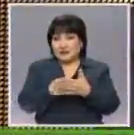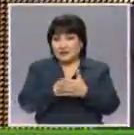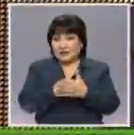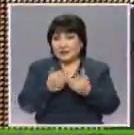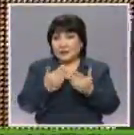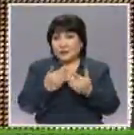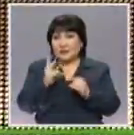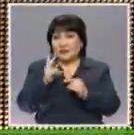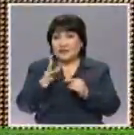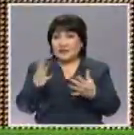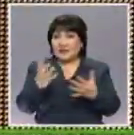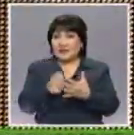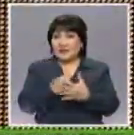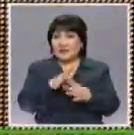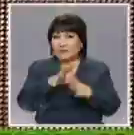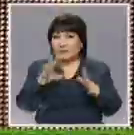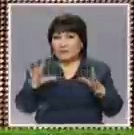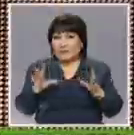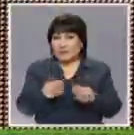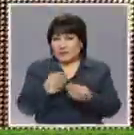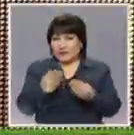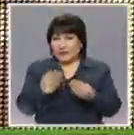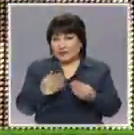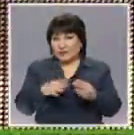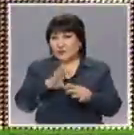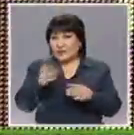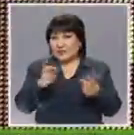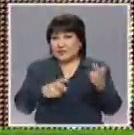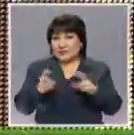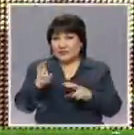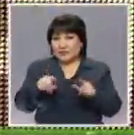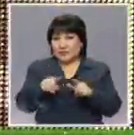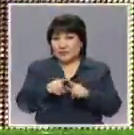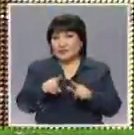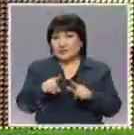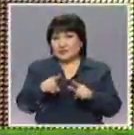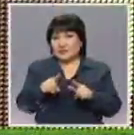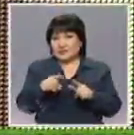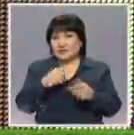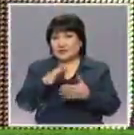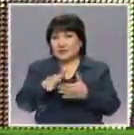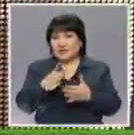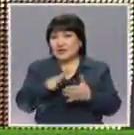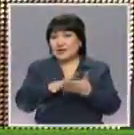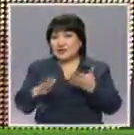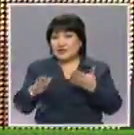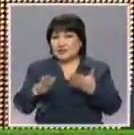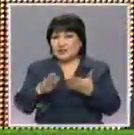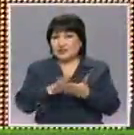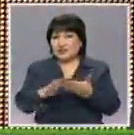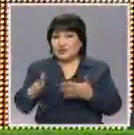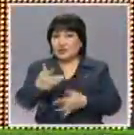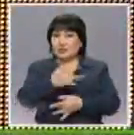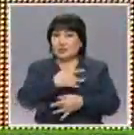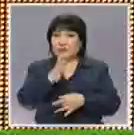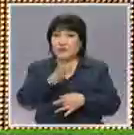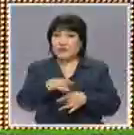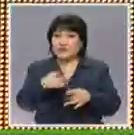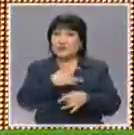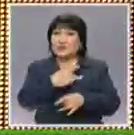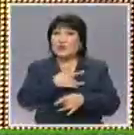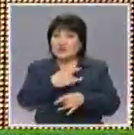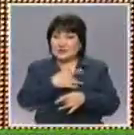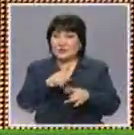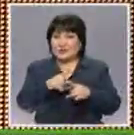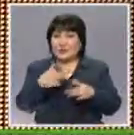алатын барлық өз басқа келіп туған туысқандарыңызды шын жүректен осындай қуанышпен келе